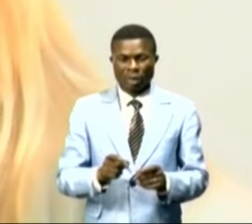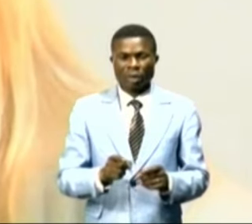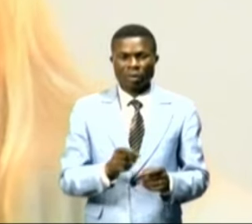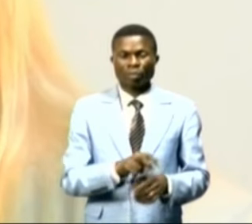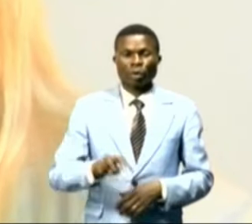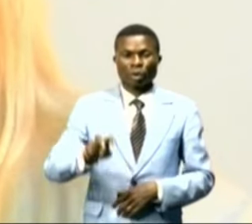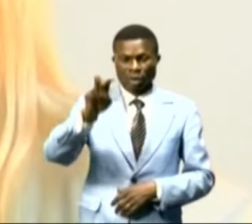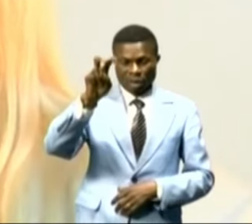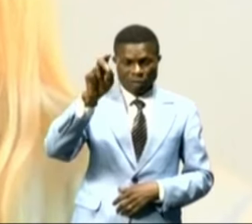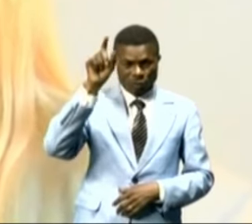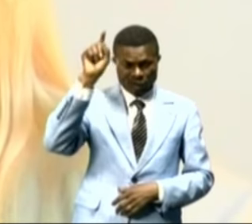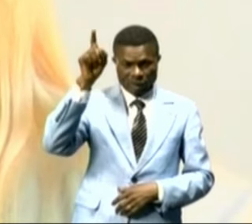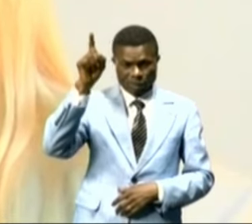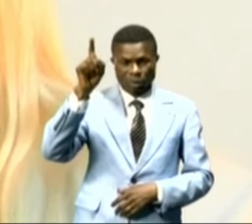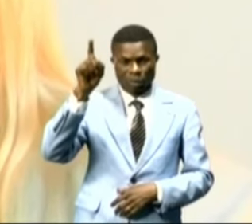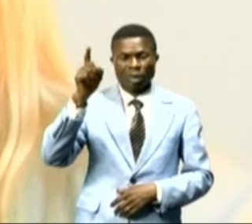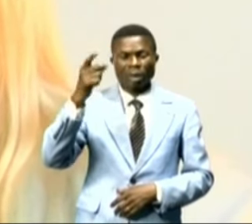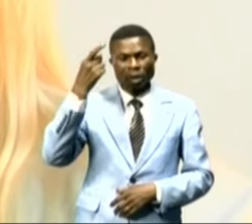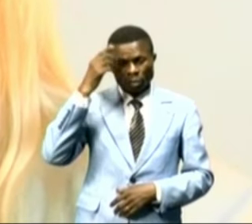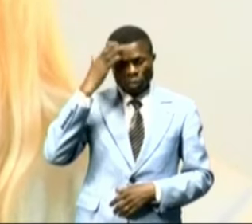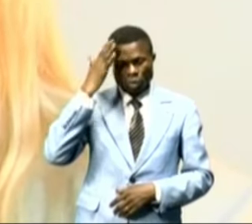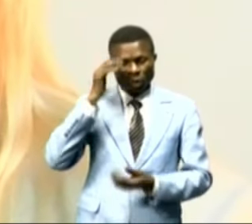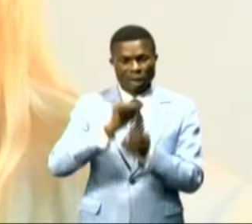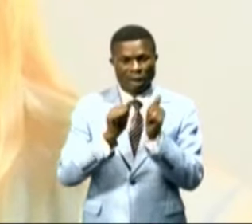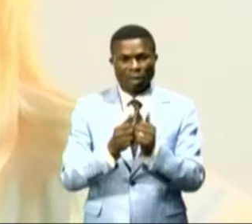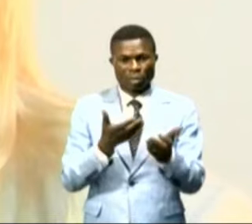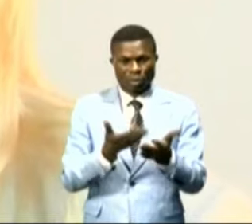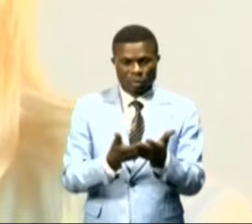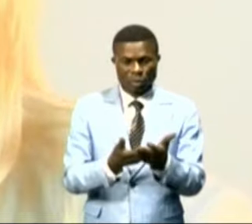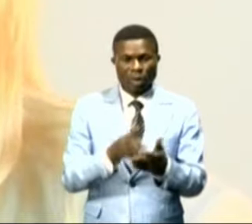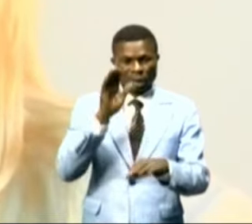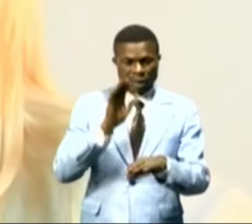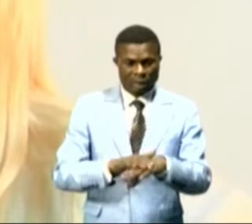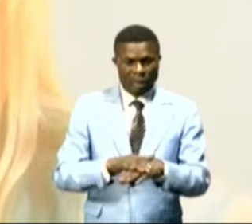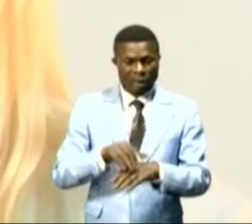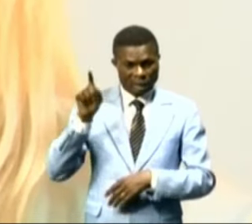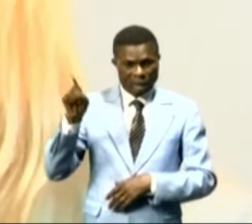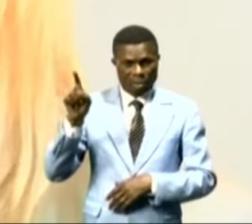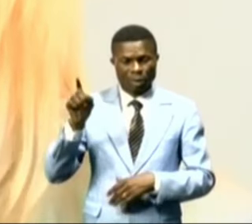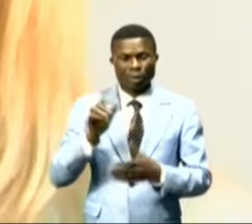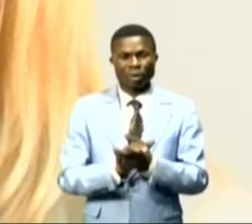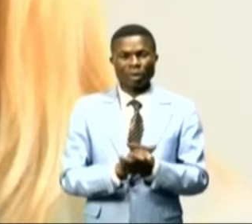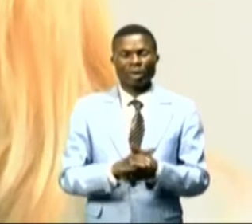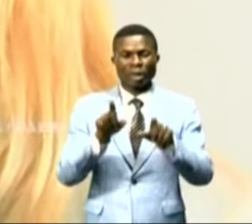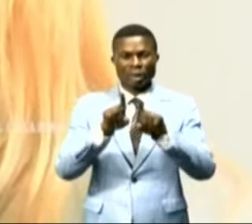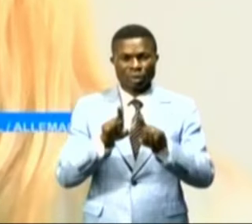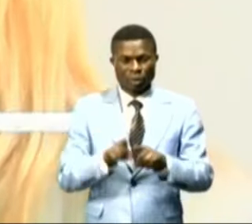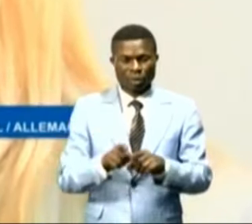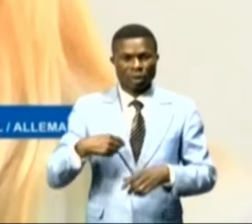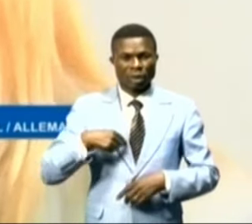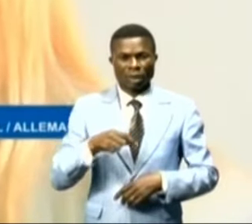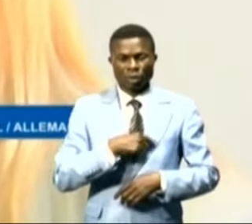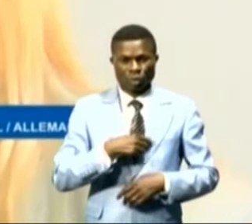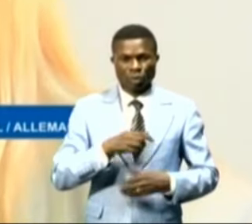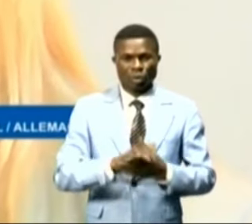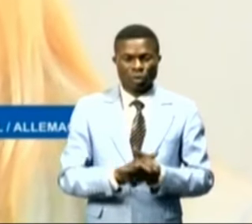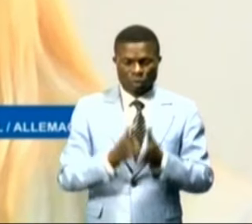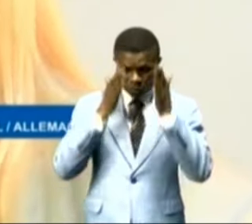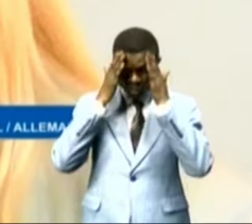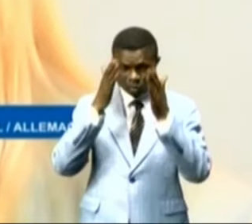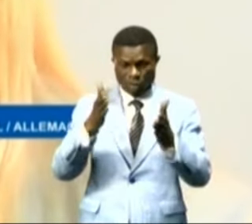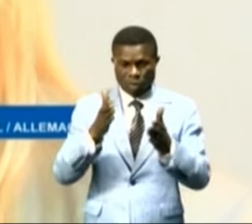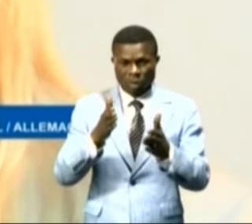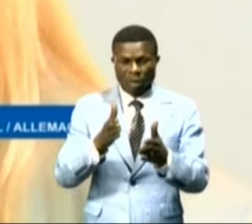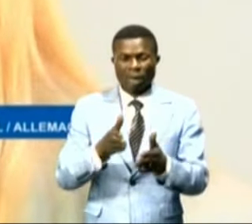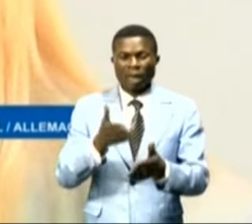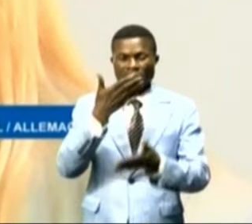déplacement sur le terrain pour s'enquérir de la situation qui prévaut sur place. Et donc, nous sommes principalement basés sur nos échanges